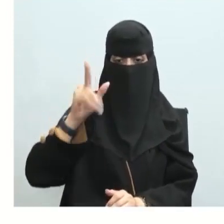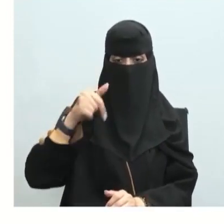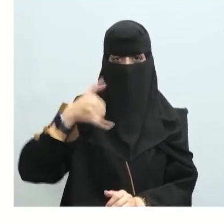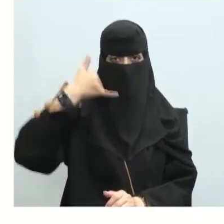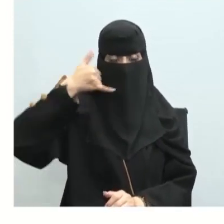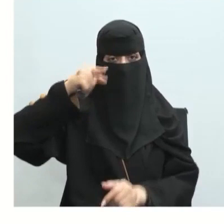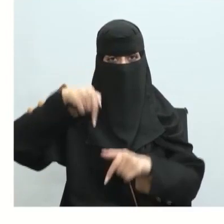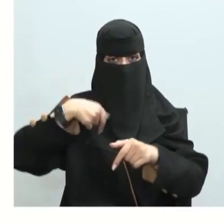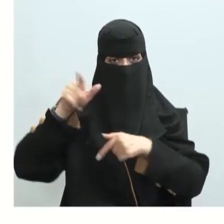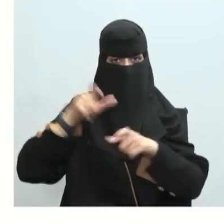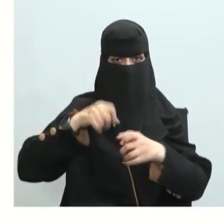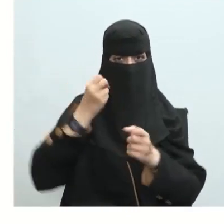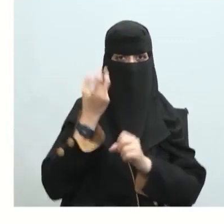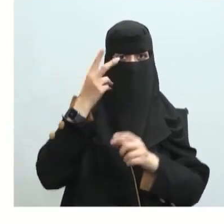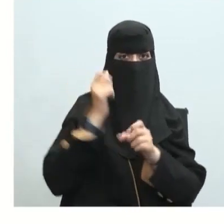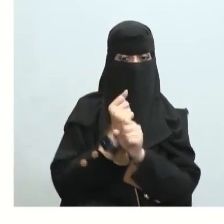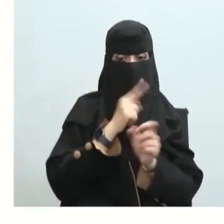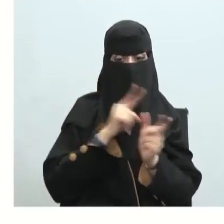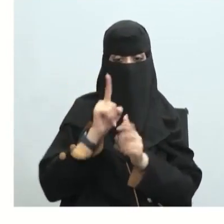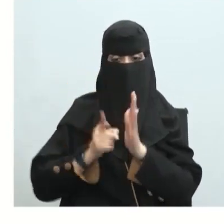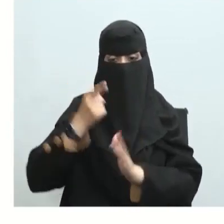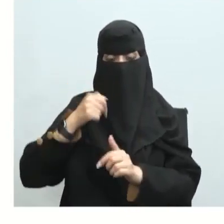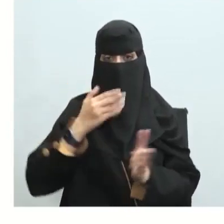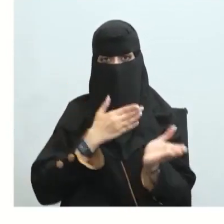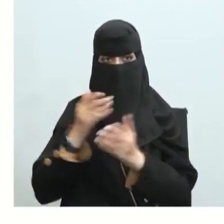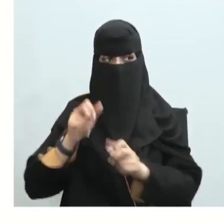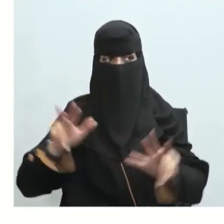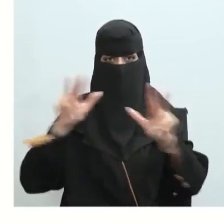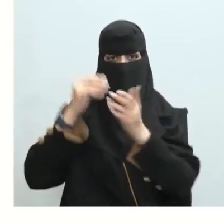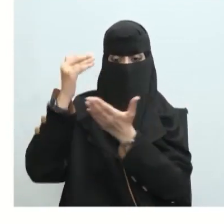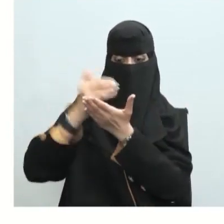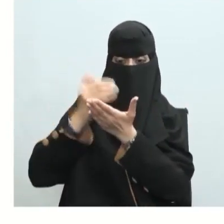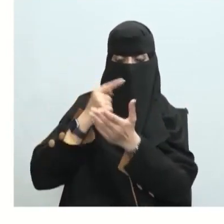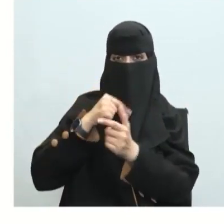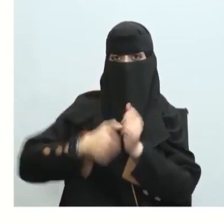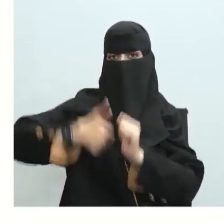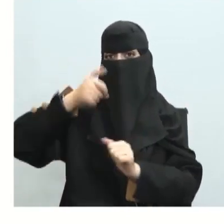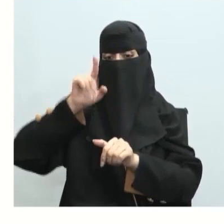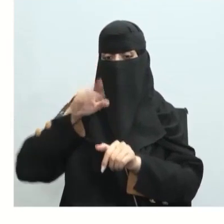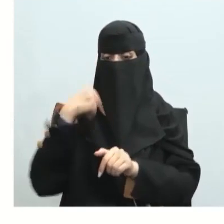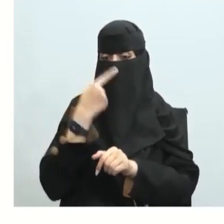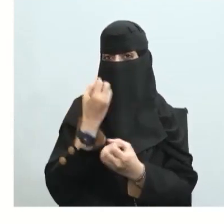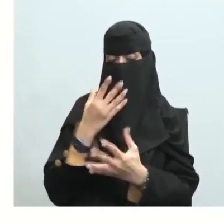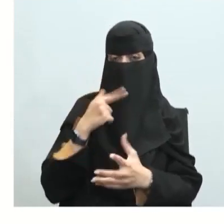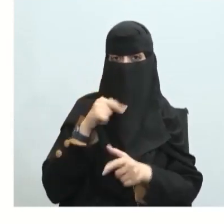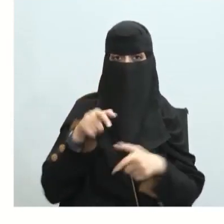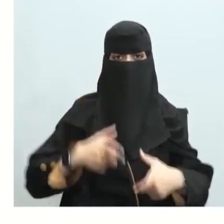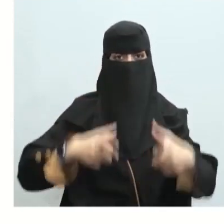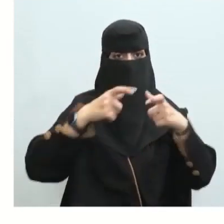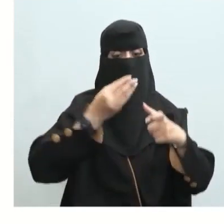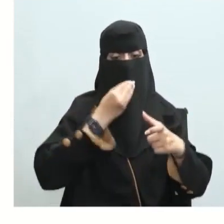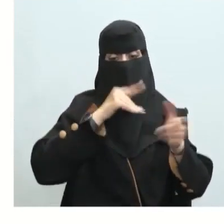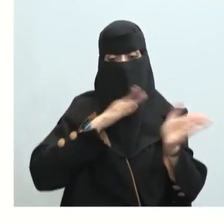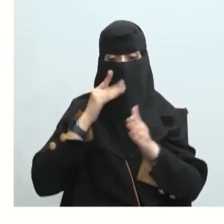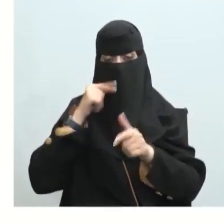خدمه النشره الاقتصاديه احدث واجمل النكات اشهى الاطباق والوصفات